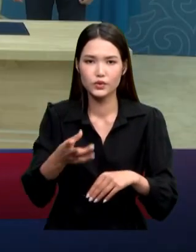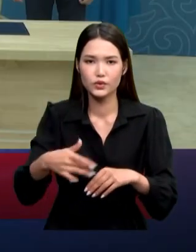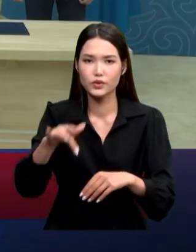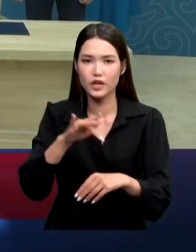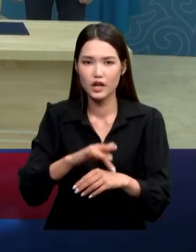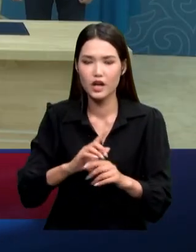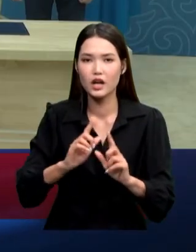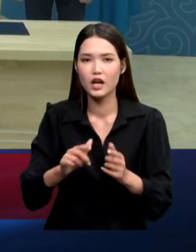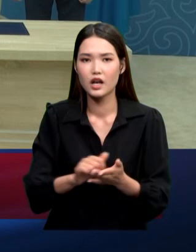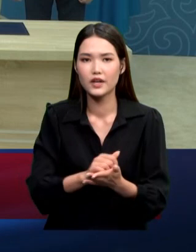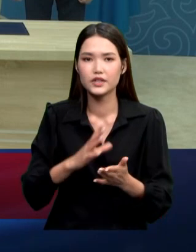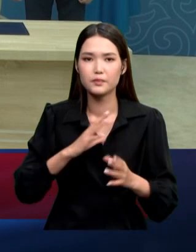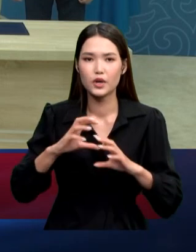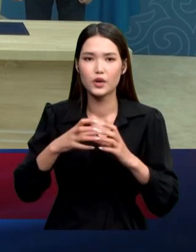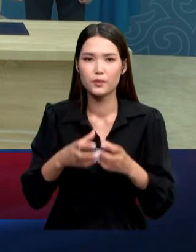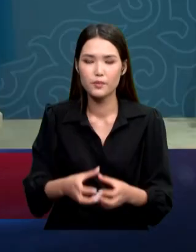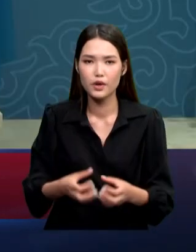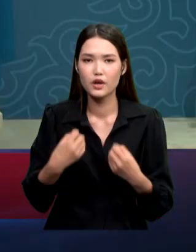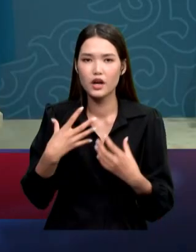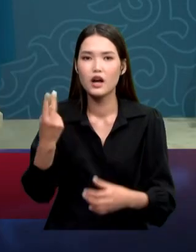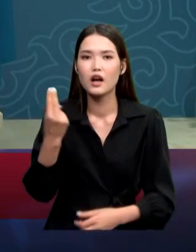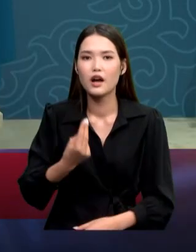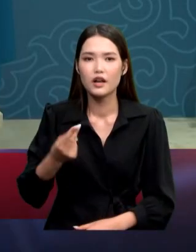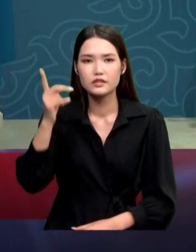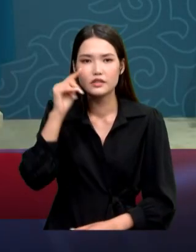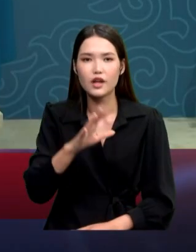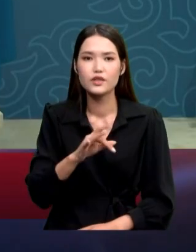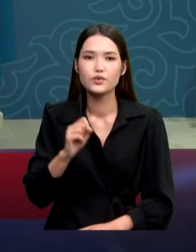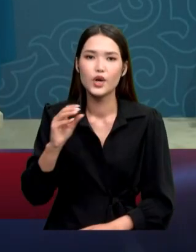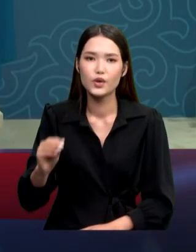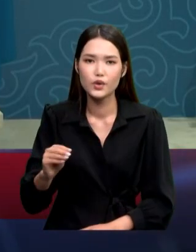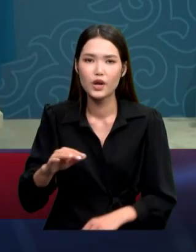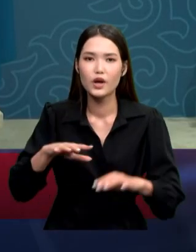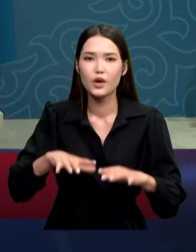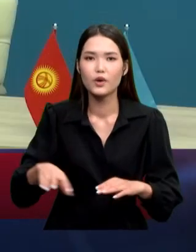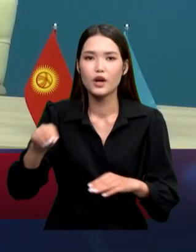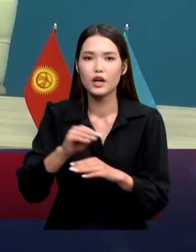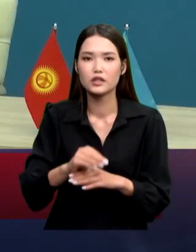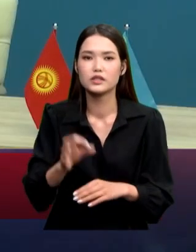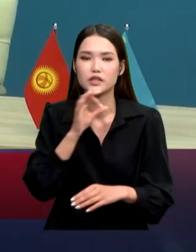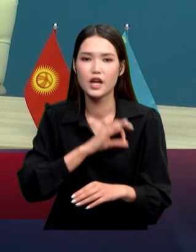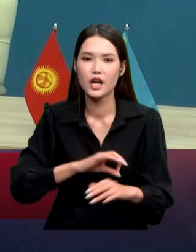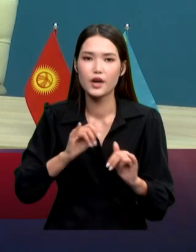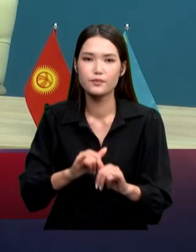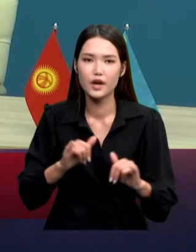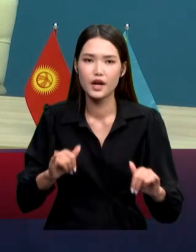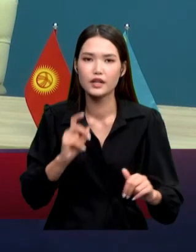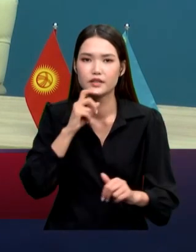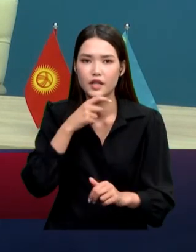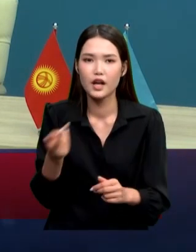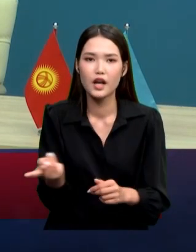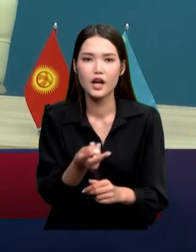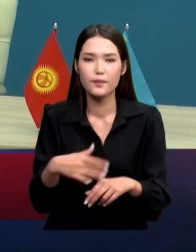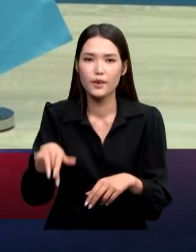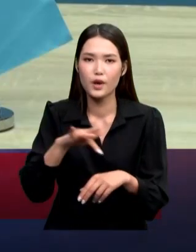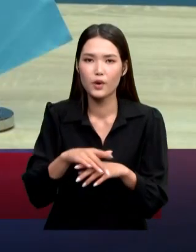Документ заключили в рамках международного форума «Астана». Как отметил Серик Жумангарин, комплекс будет способствовать развитию экономик обеих